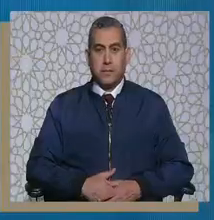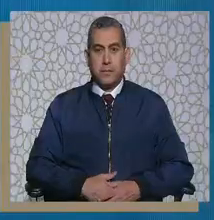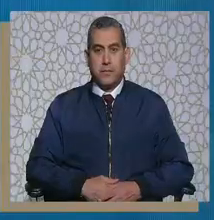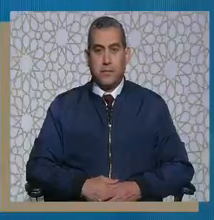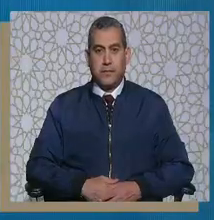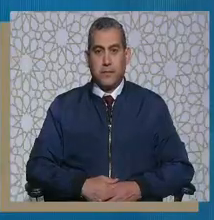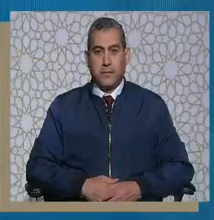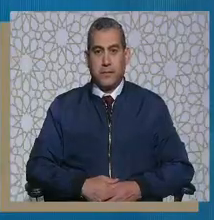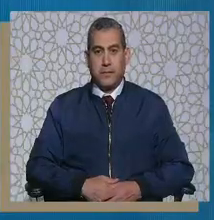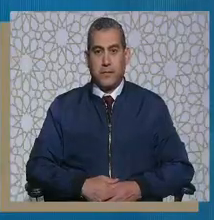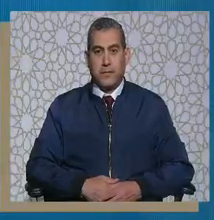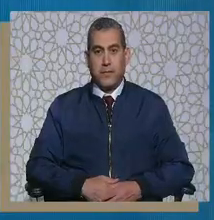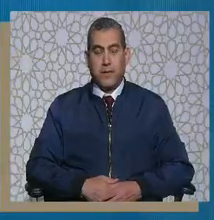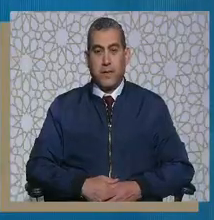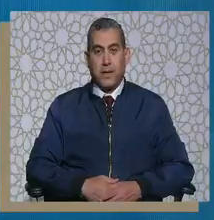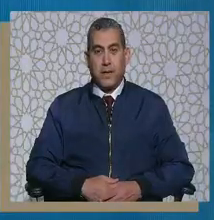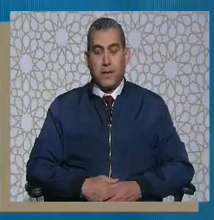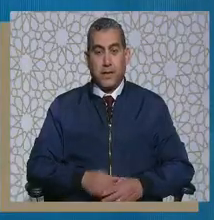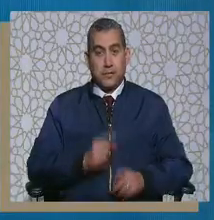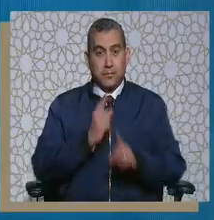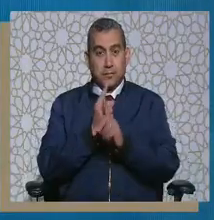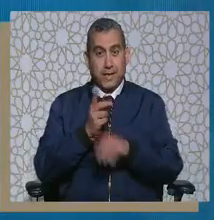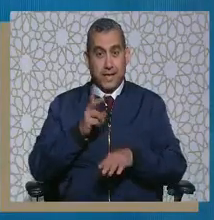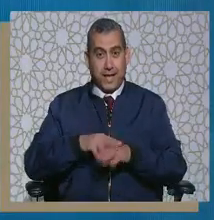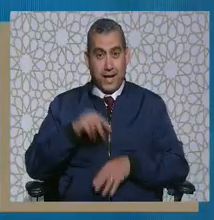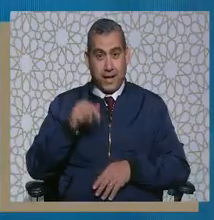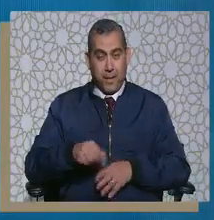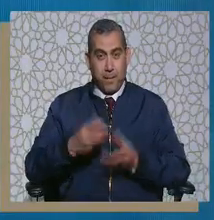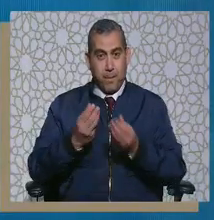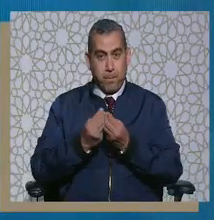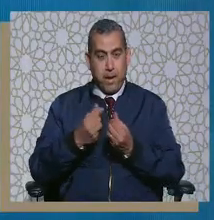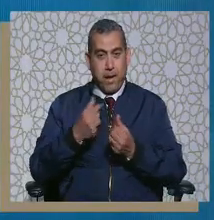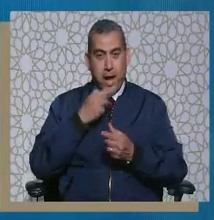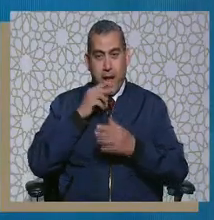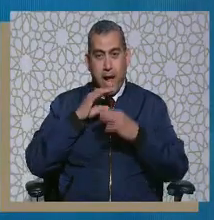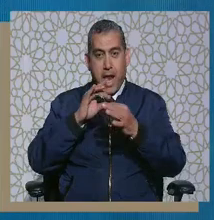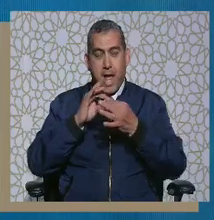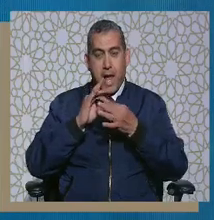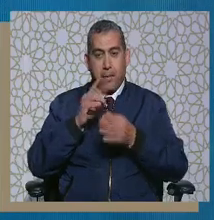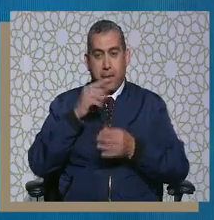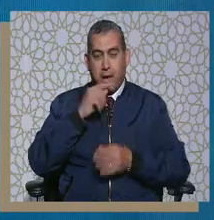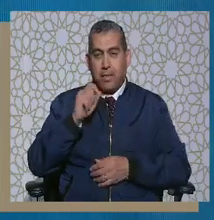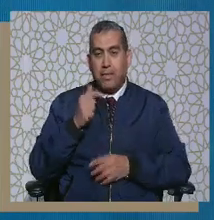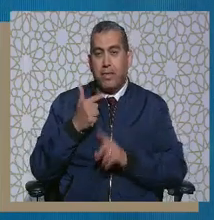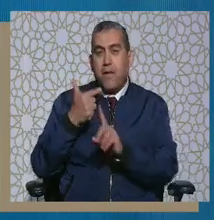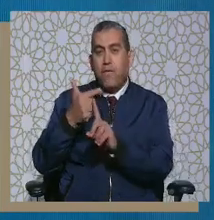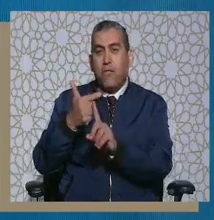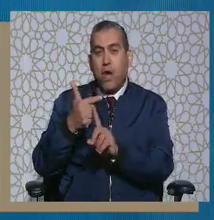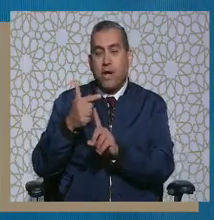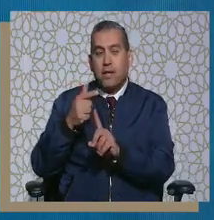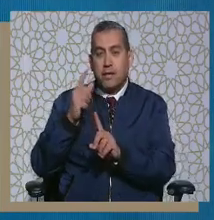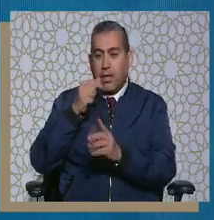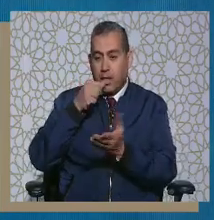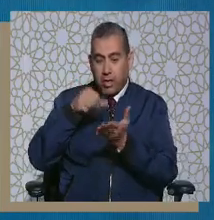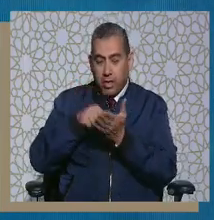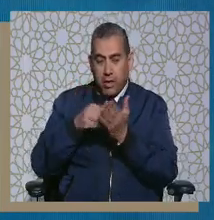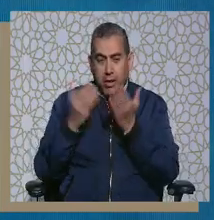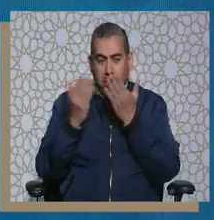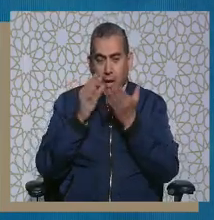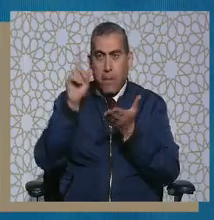الفاصل رجع حضراتكم ولسه مكملين مع الكلام عن سلام التفويض وان الاميه قراءه